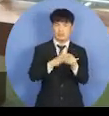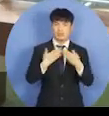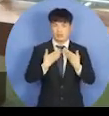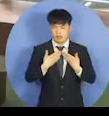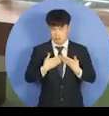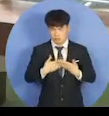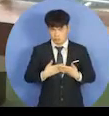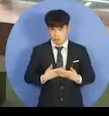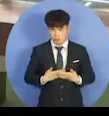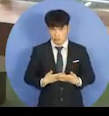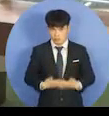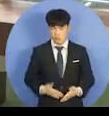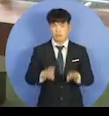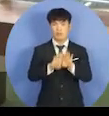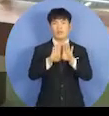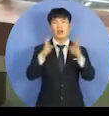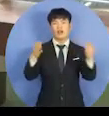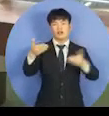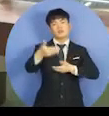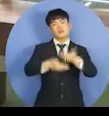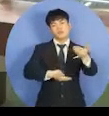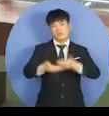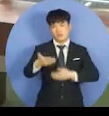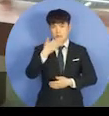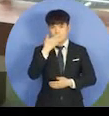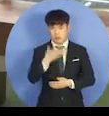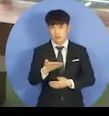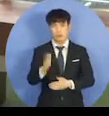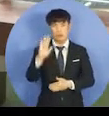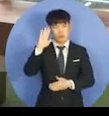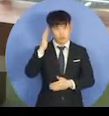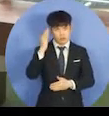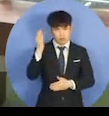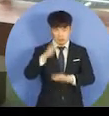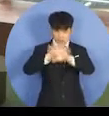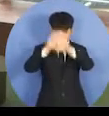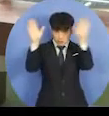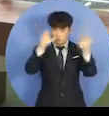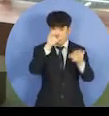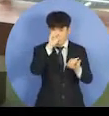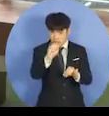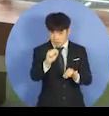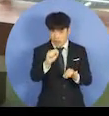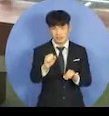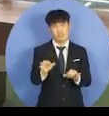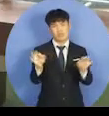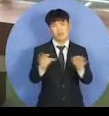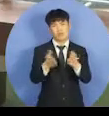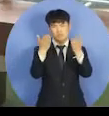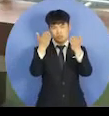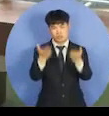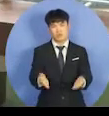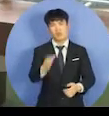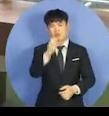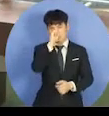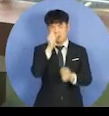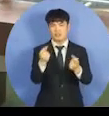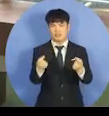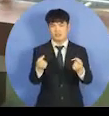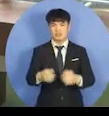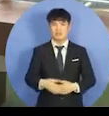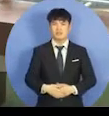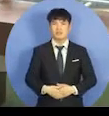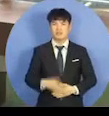명상, 사랑이 마음의 숨구멍을 내는 일들입니다. 요즘같이 좋은 봄날 마음 충전을 위한 쉼표